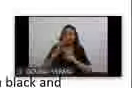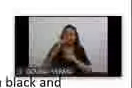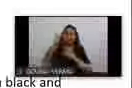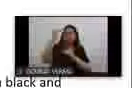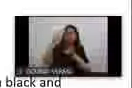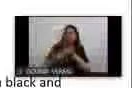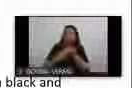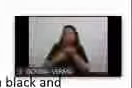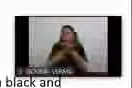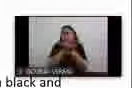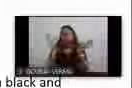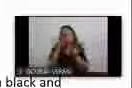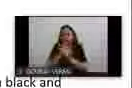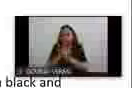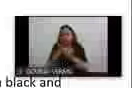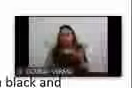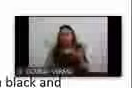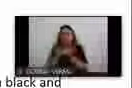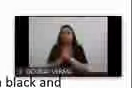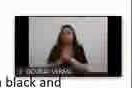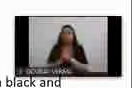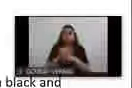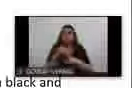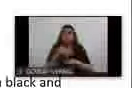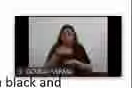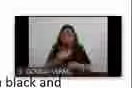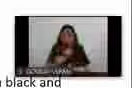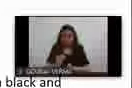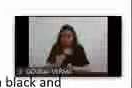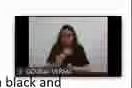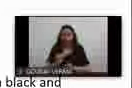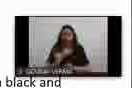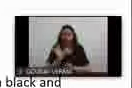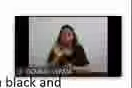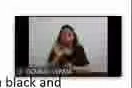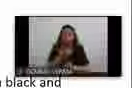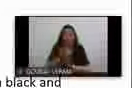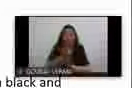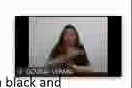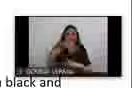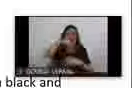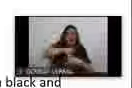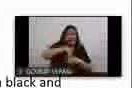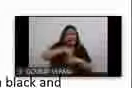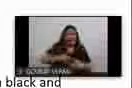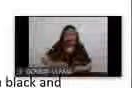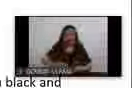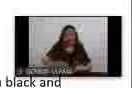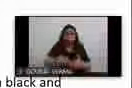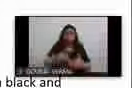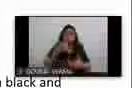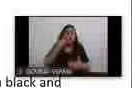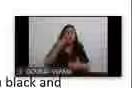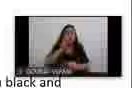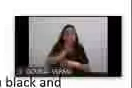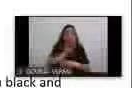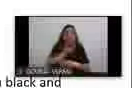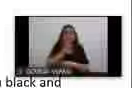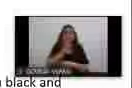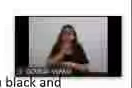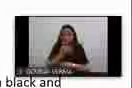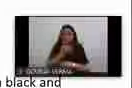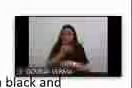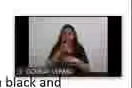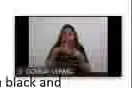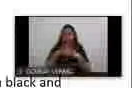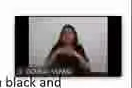taken. Prenatal में बच्चे को 36 weeks में ही visual alertness हो जाता है. Soon after birth, the